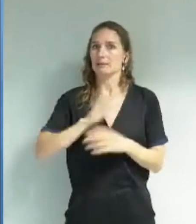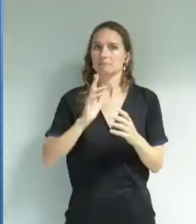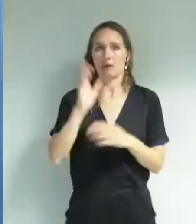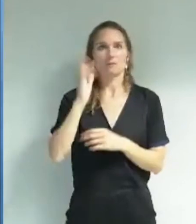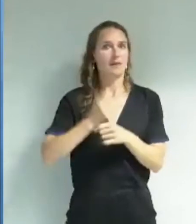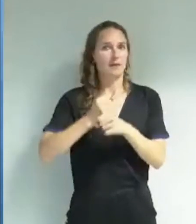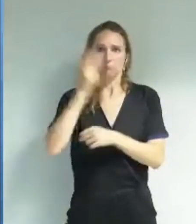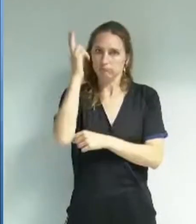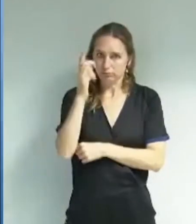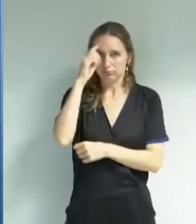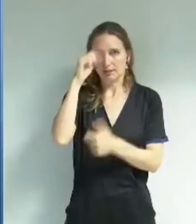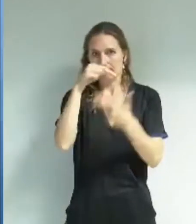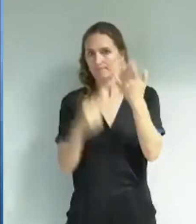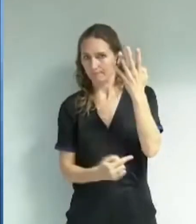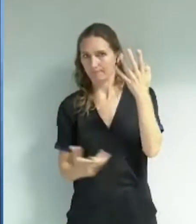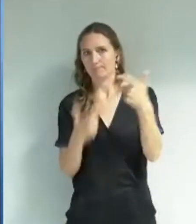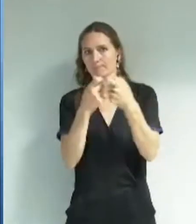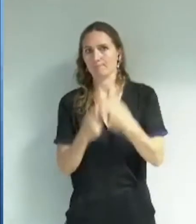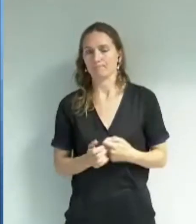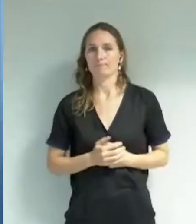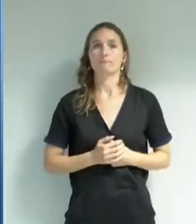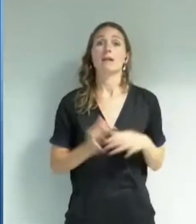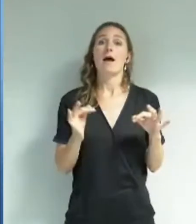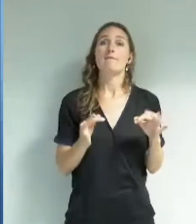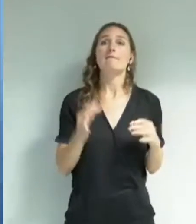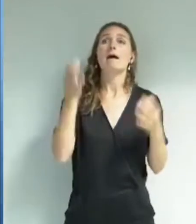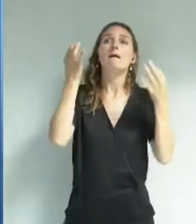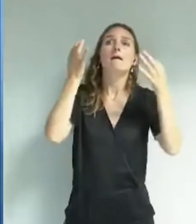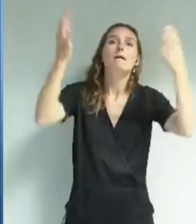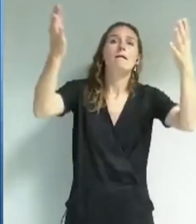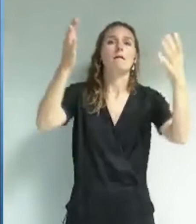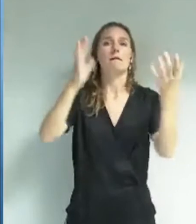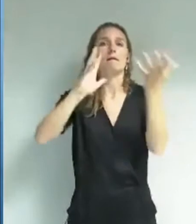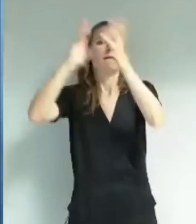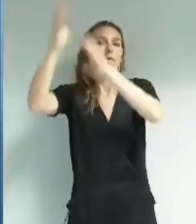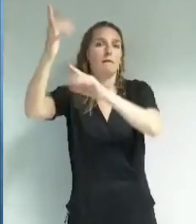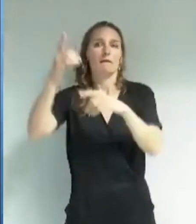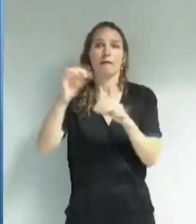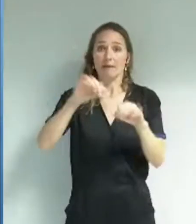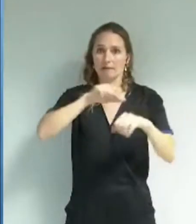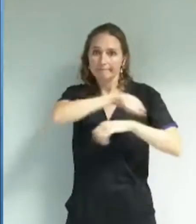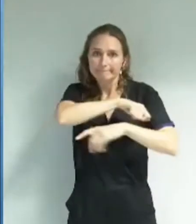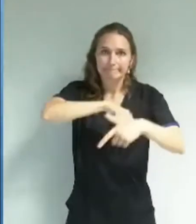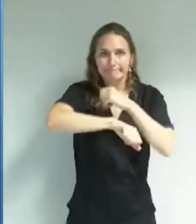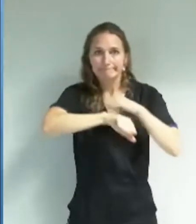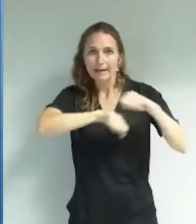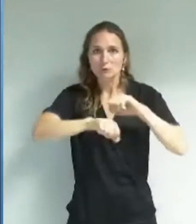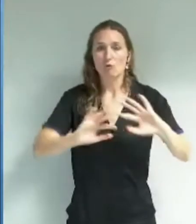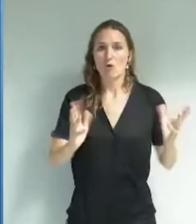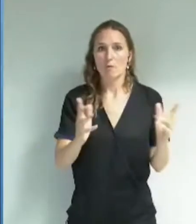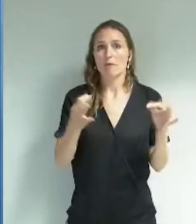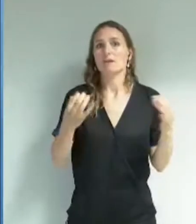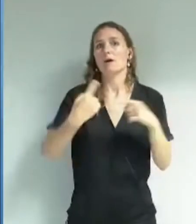Sur le lieu dédié aux questions environnementales et aux moyens d'agir, nous en avons longuement débattu ensemble lors de la dernière séance de l'atelier de projet,